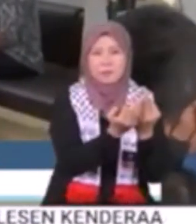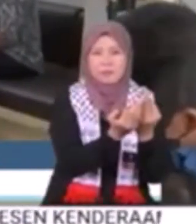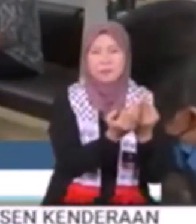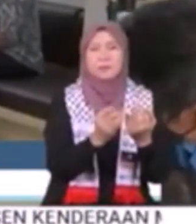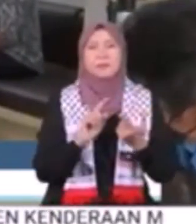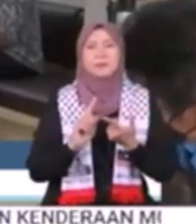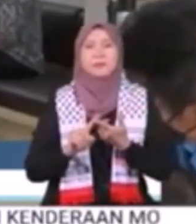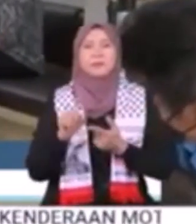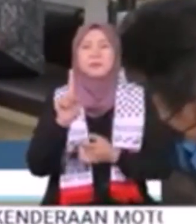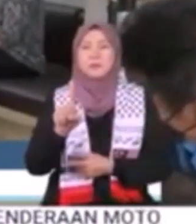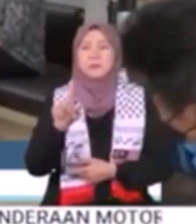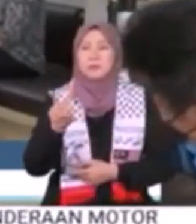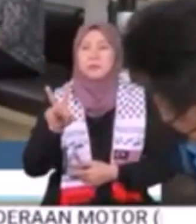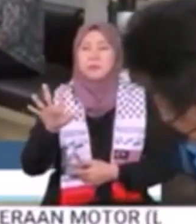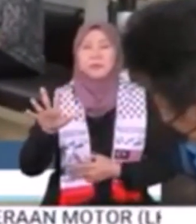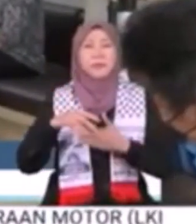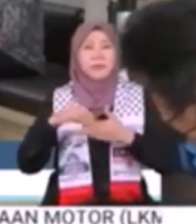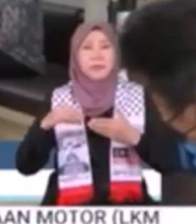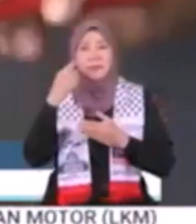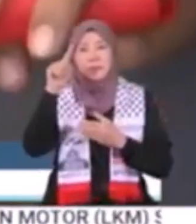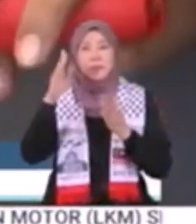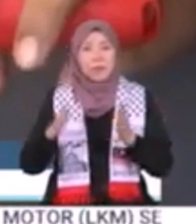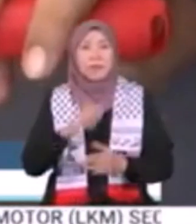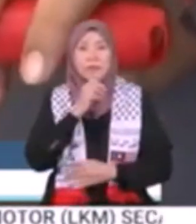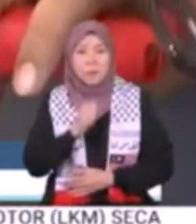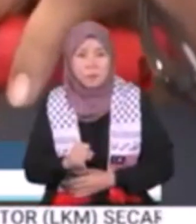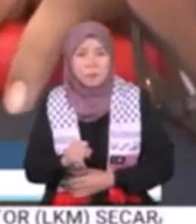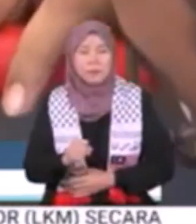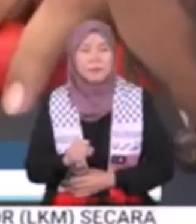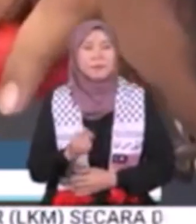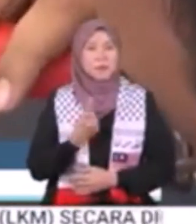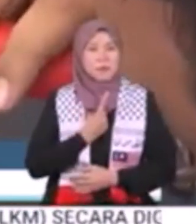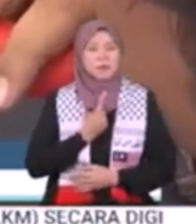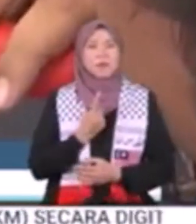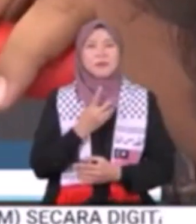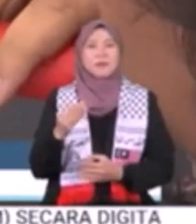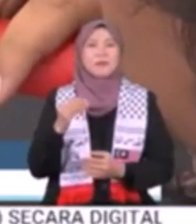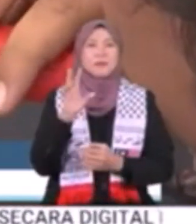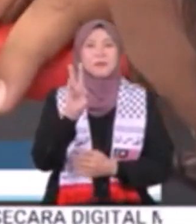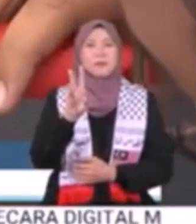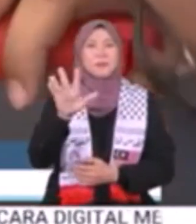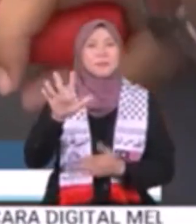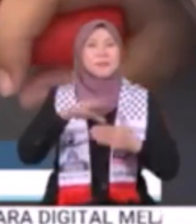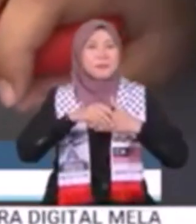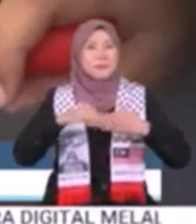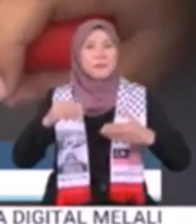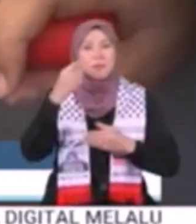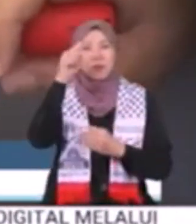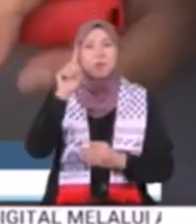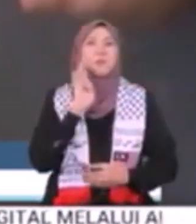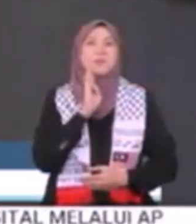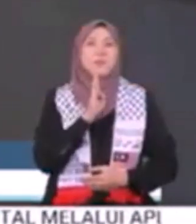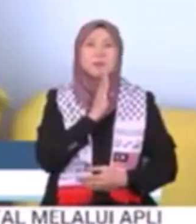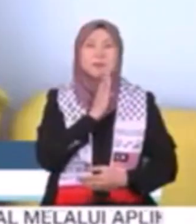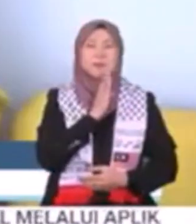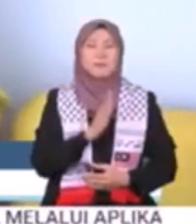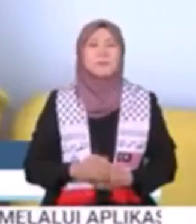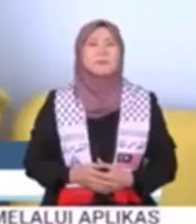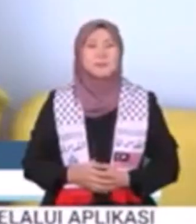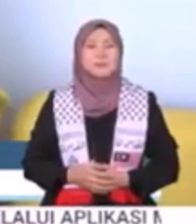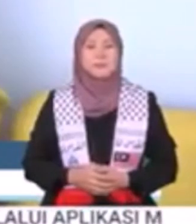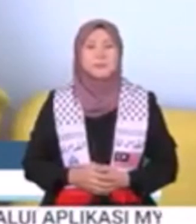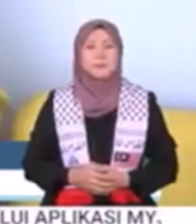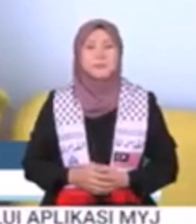berkeluarga, RM125 bagi warga emas tanpa pasangan dan sebanyak RM75 untuk bujang.